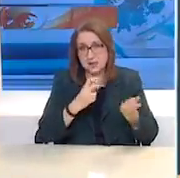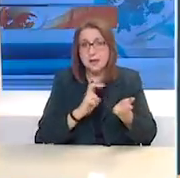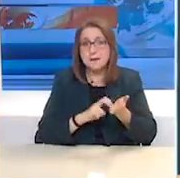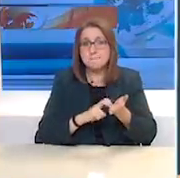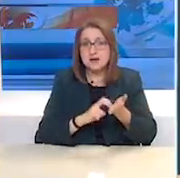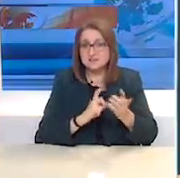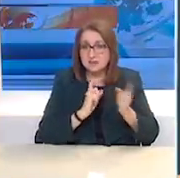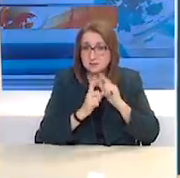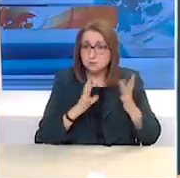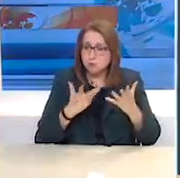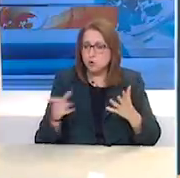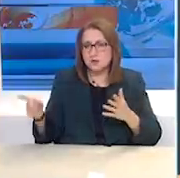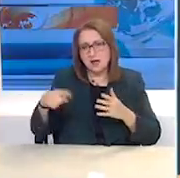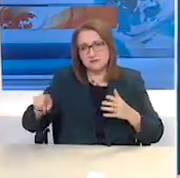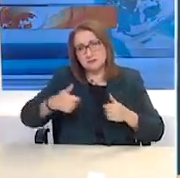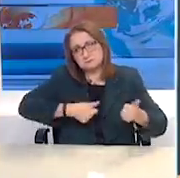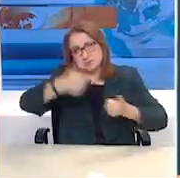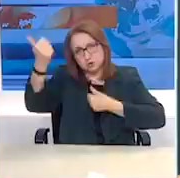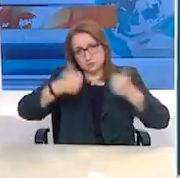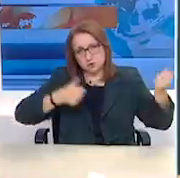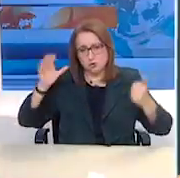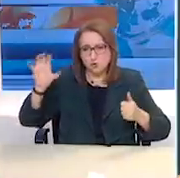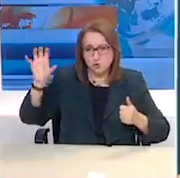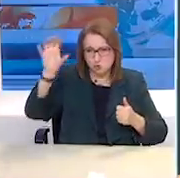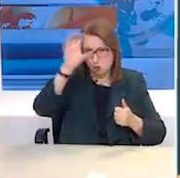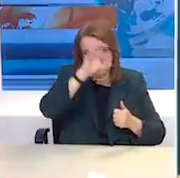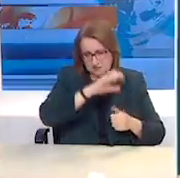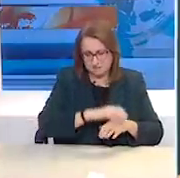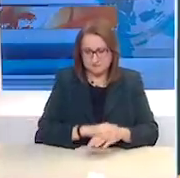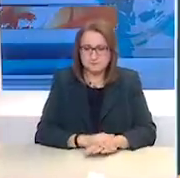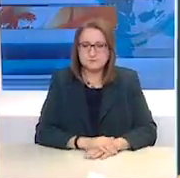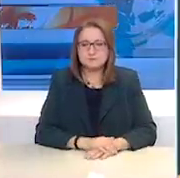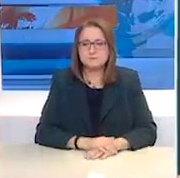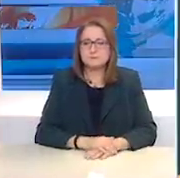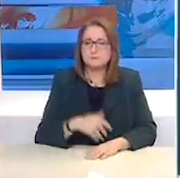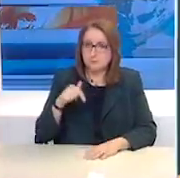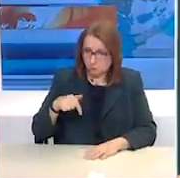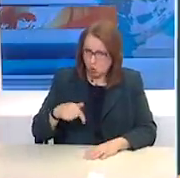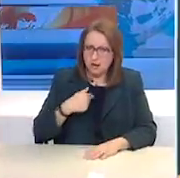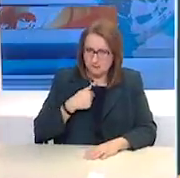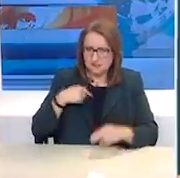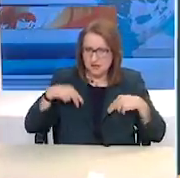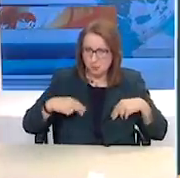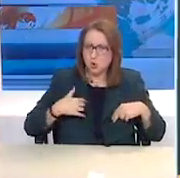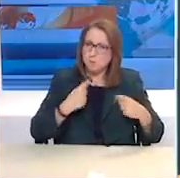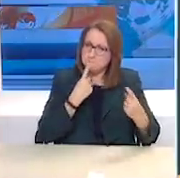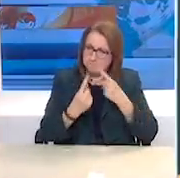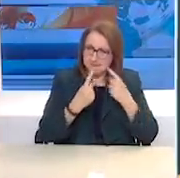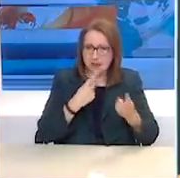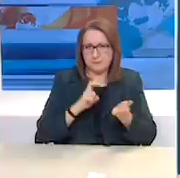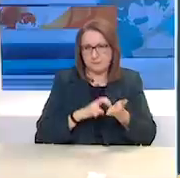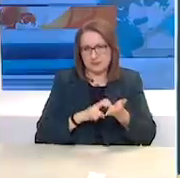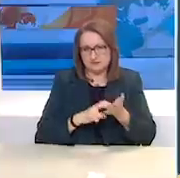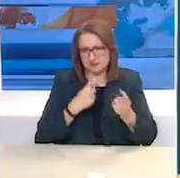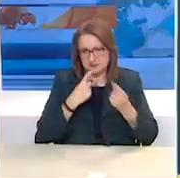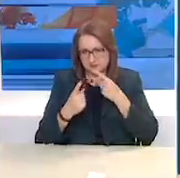να επαναπατριστούν. Αυτή τη στιγμή είμαστε στην φάση της συνεννόησης με τις ξένες πρεσβείες, σε